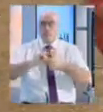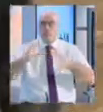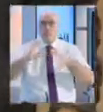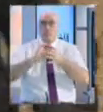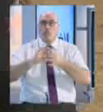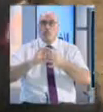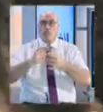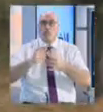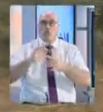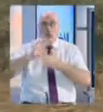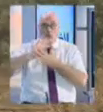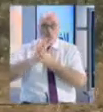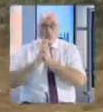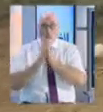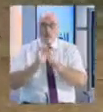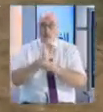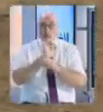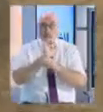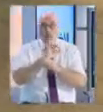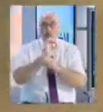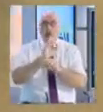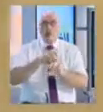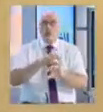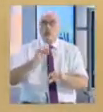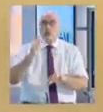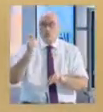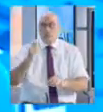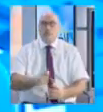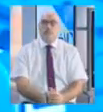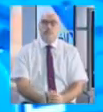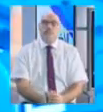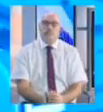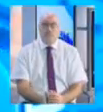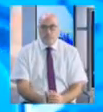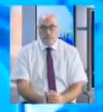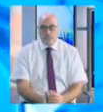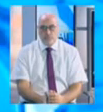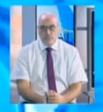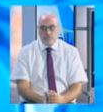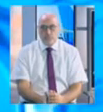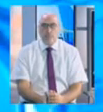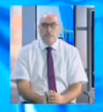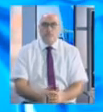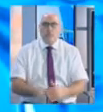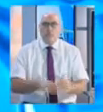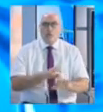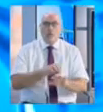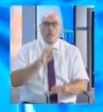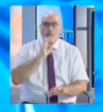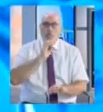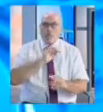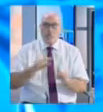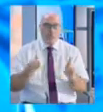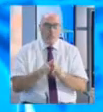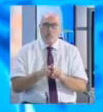لإطفاء آخر حريق من الحرائق المندلعة بسوقهراس. ولاية جلمة هي الأخرى شهدت